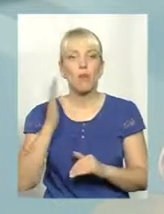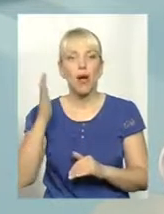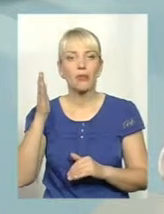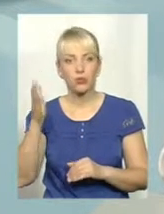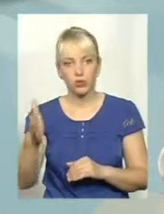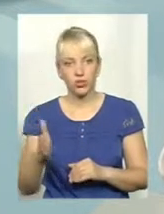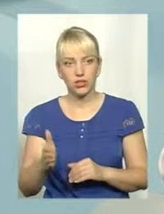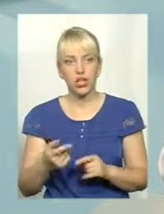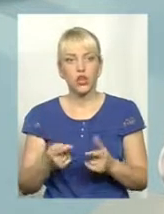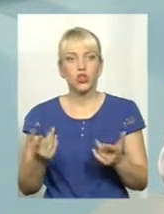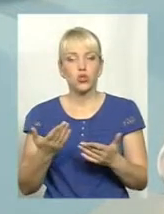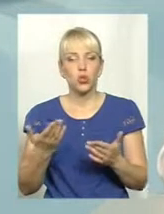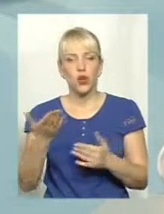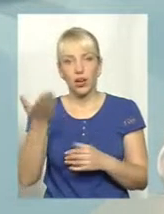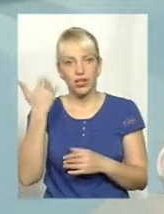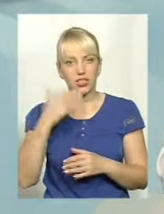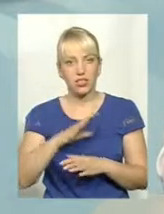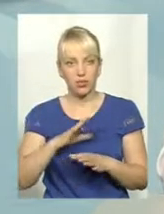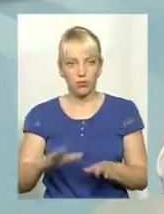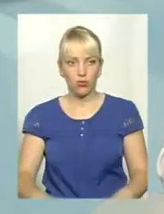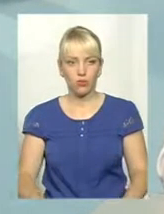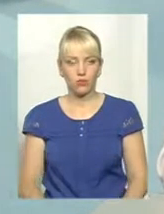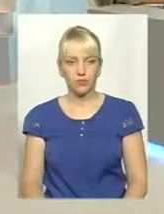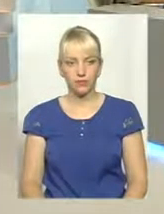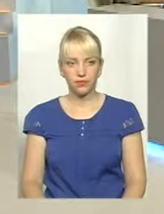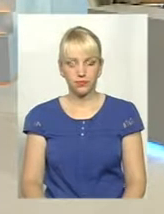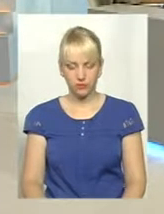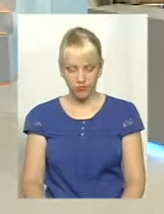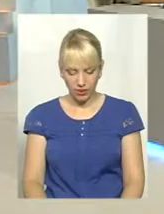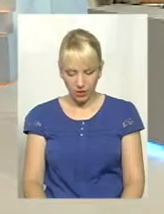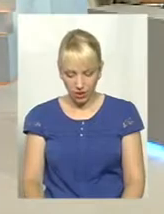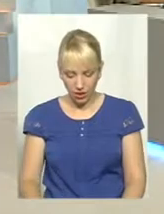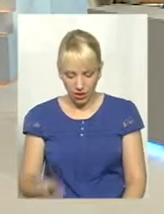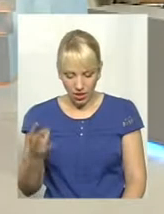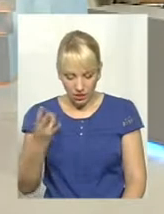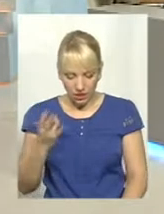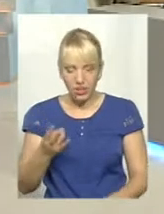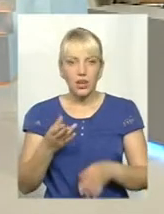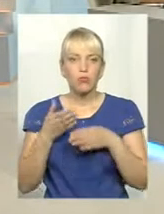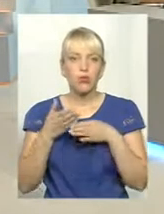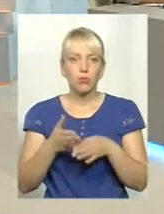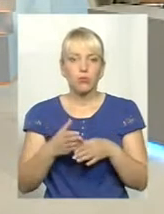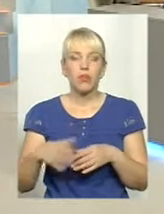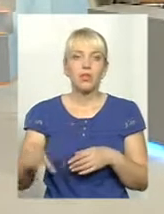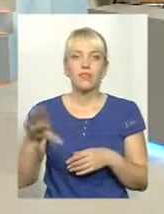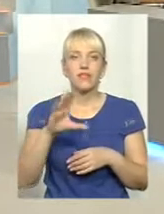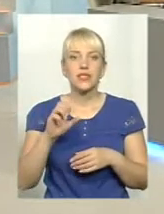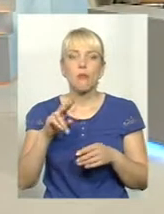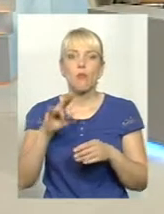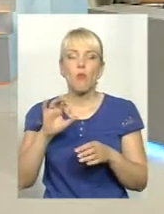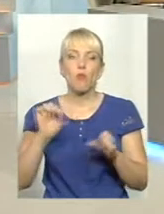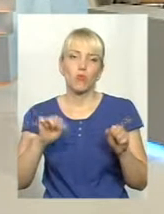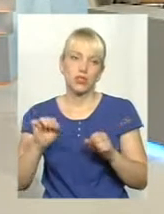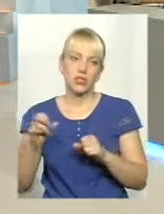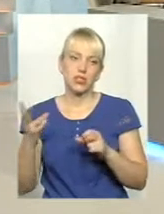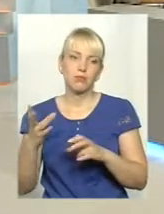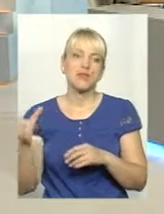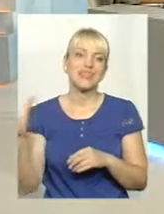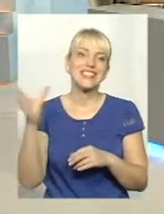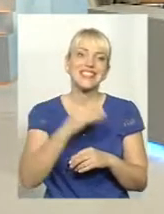більшість людей переймаються саме поточною ситуацією, яка є дуже складною, ну, цього не варто приховувати. Але і водночас потрібно